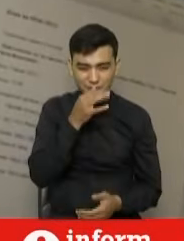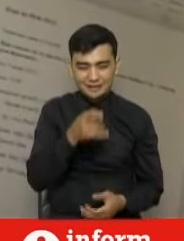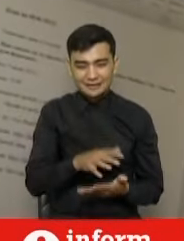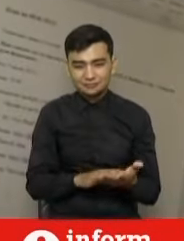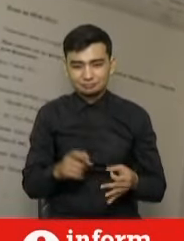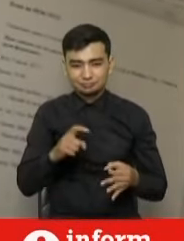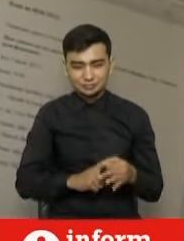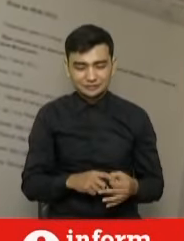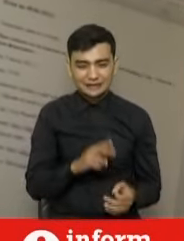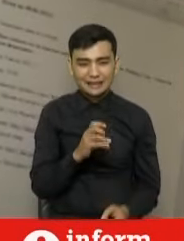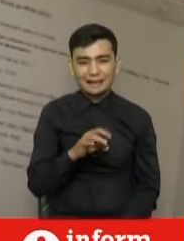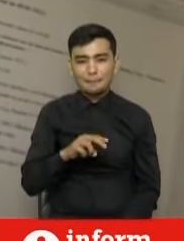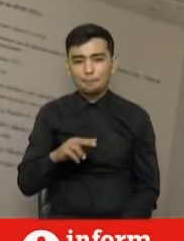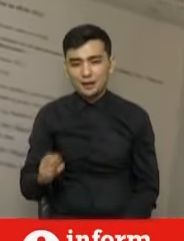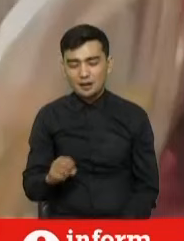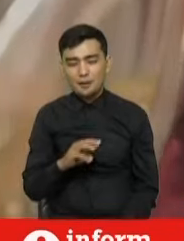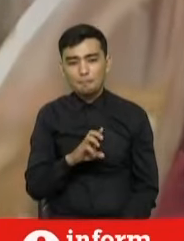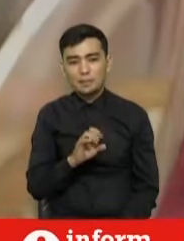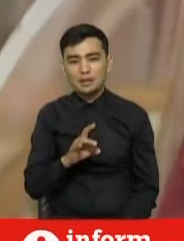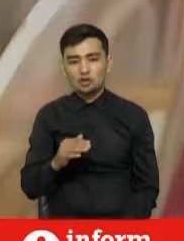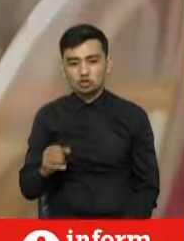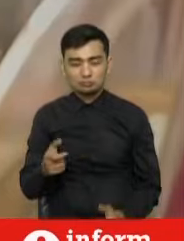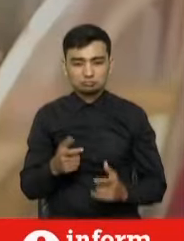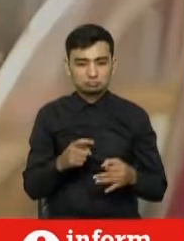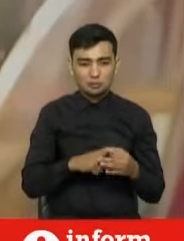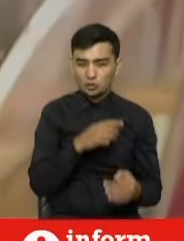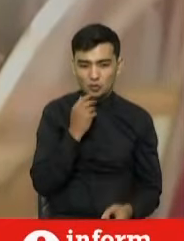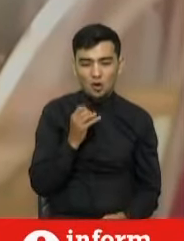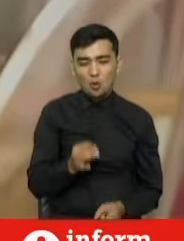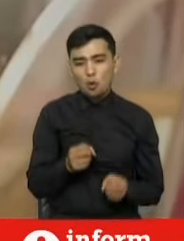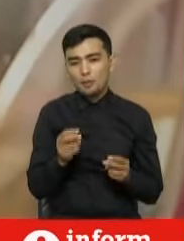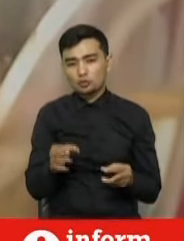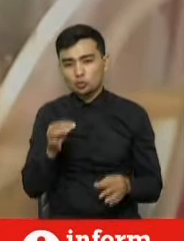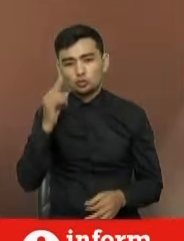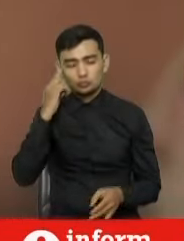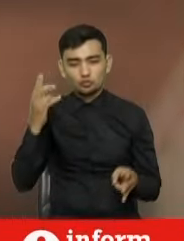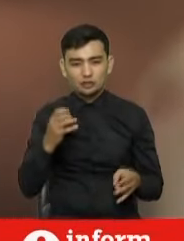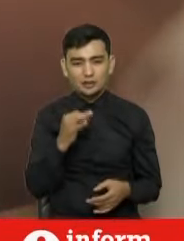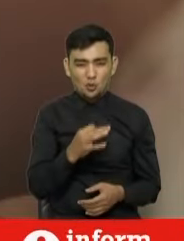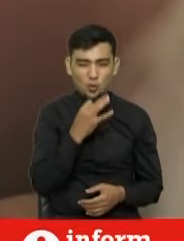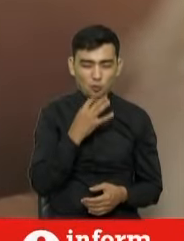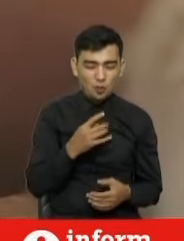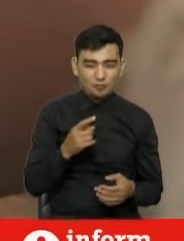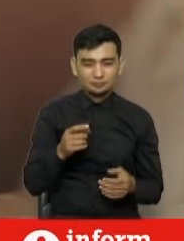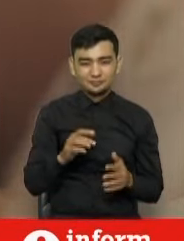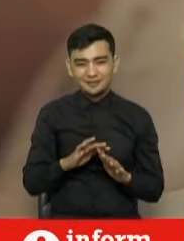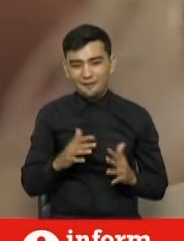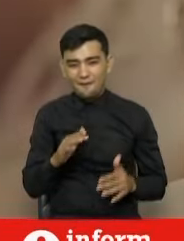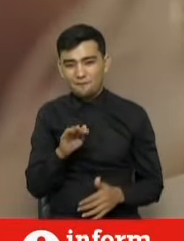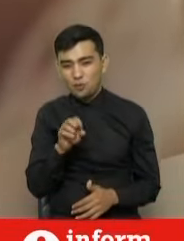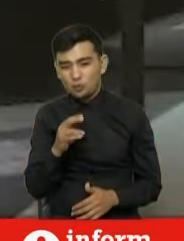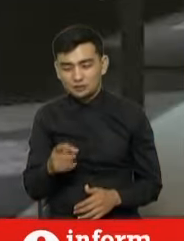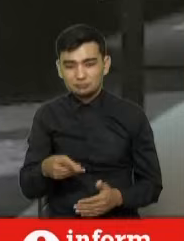на реальной криптобирже. Но этого пока не произошло. А вот о безопасности стоит задуматься. К тому же за любые дополнительные функции –